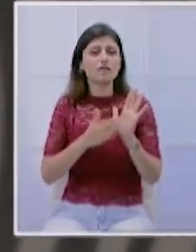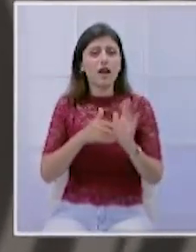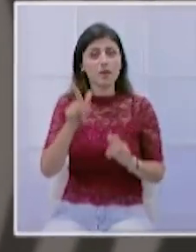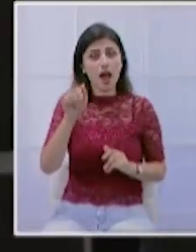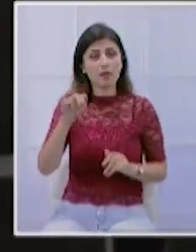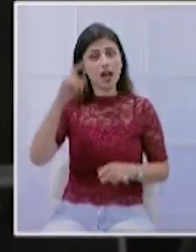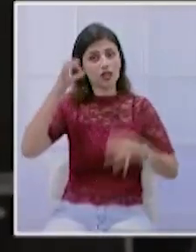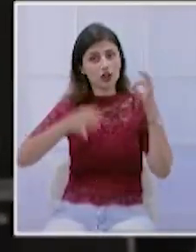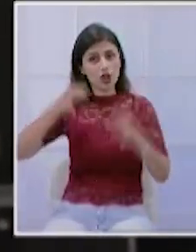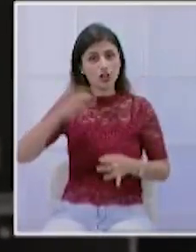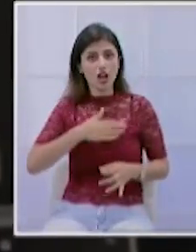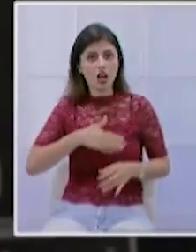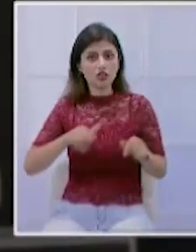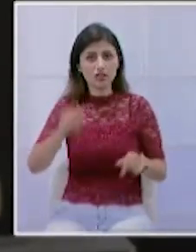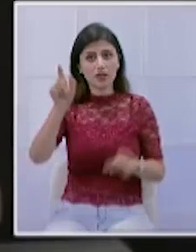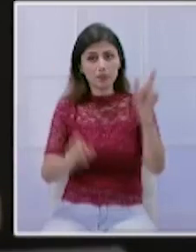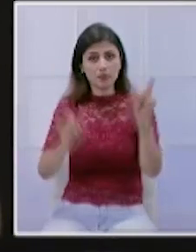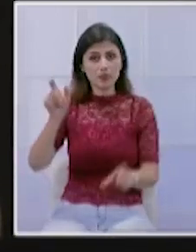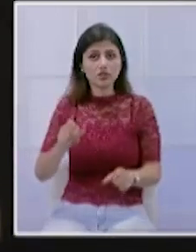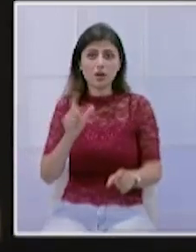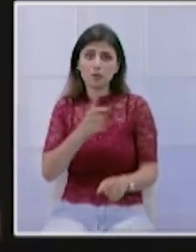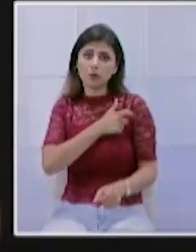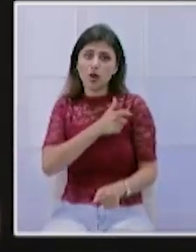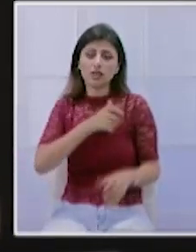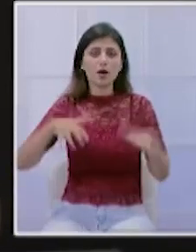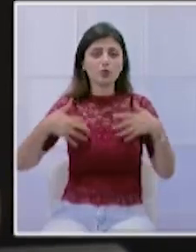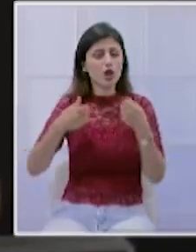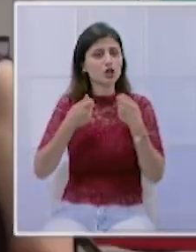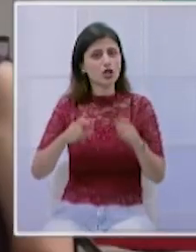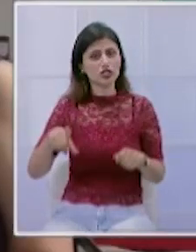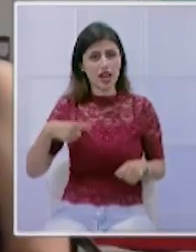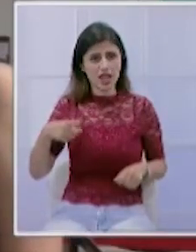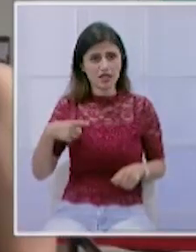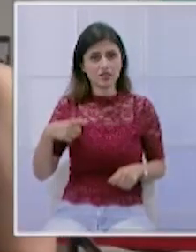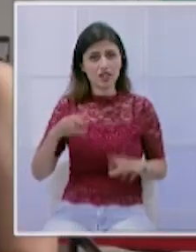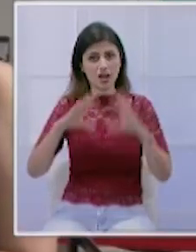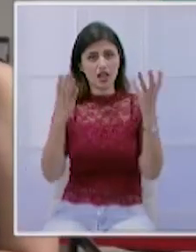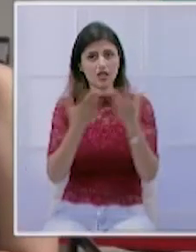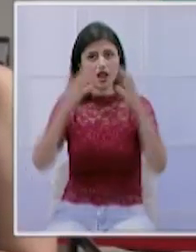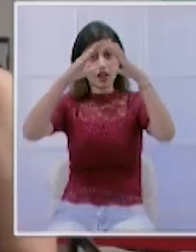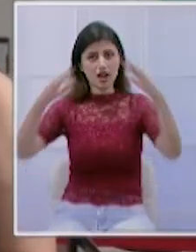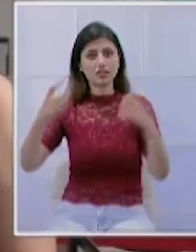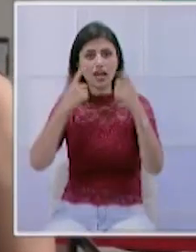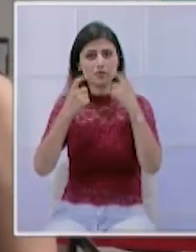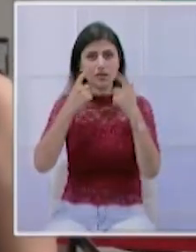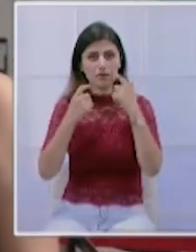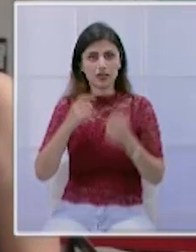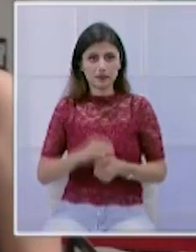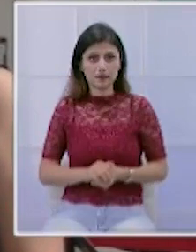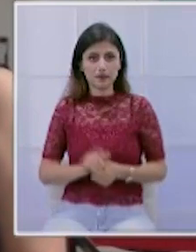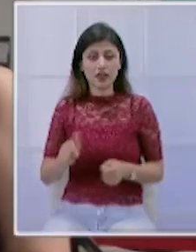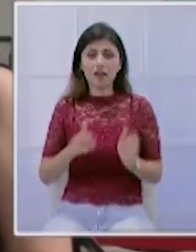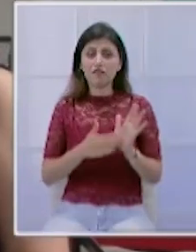se poată bucura de tot ce există în Casa Experimentelor. Lucrurile se vor dezvolta